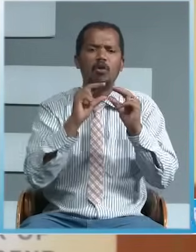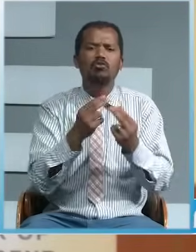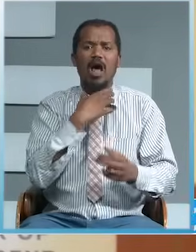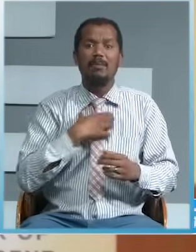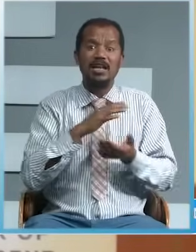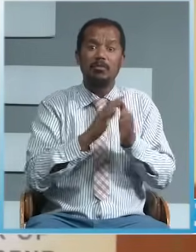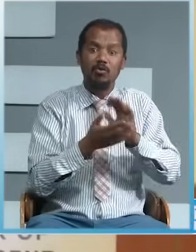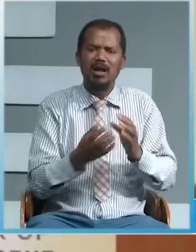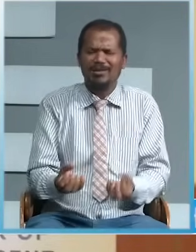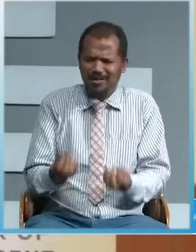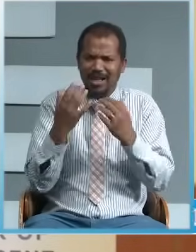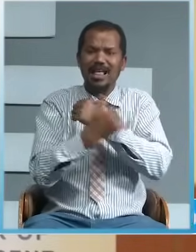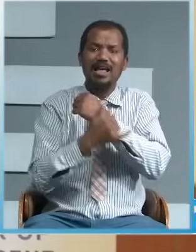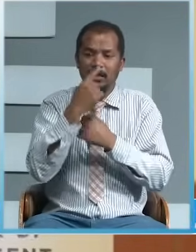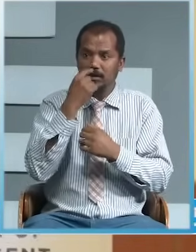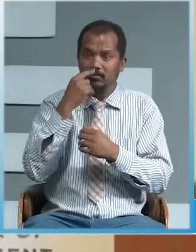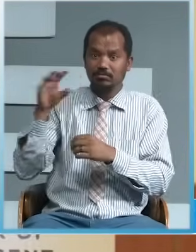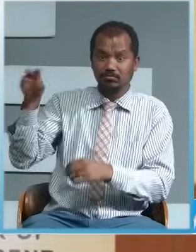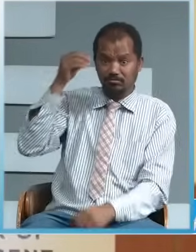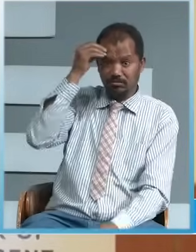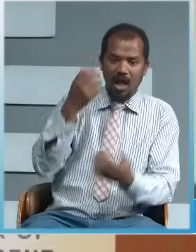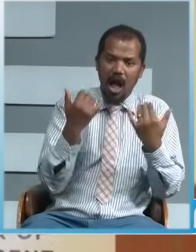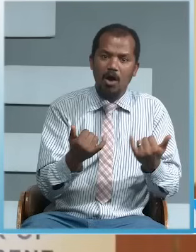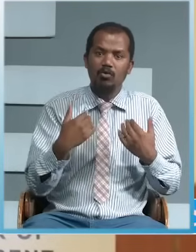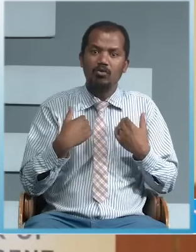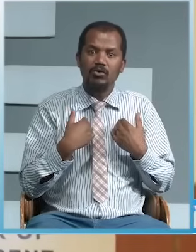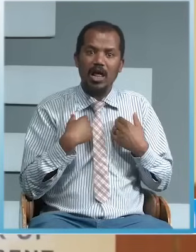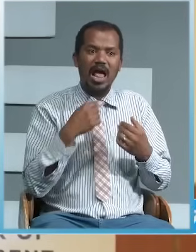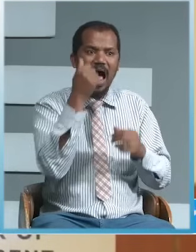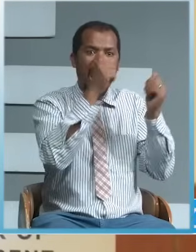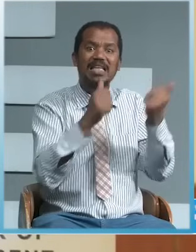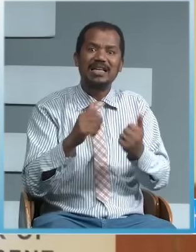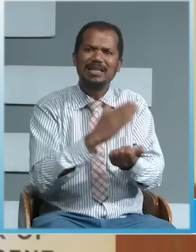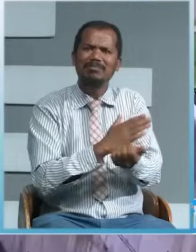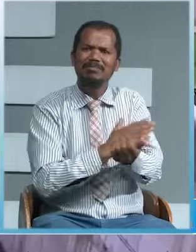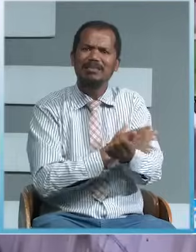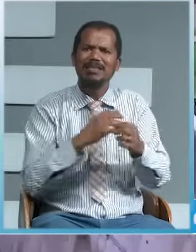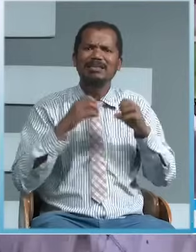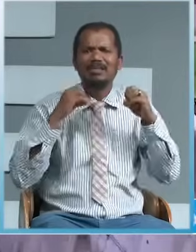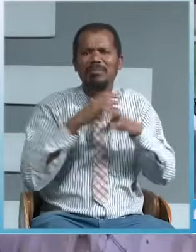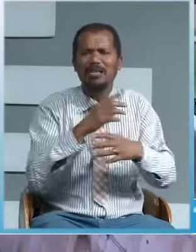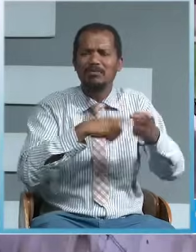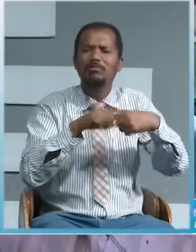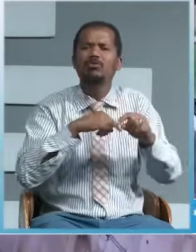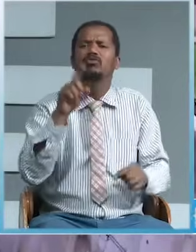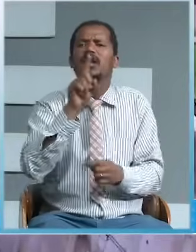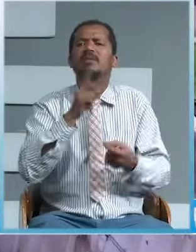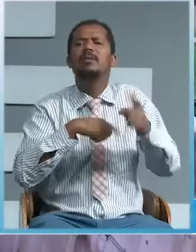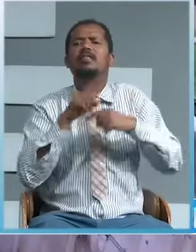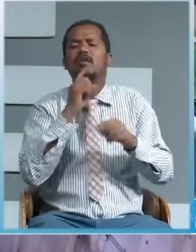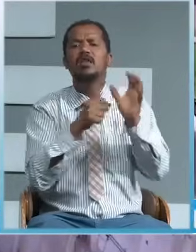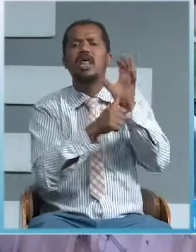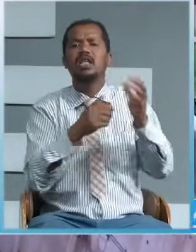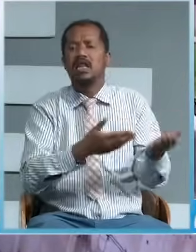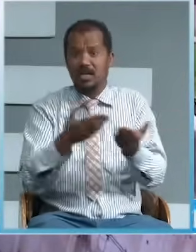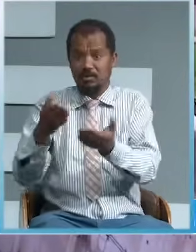አባል እንደመሆኗና ከበርካታ ሀገራት ልምድ እንደመቅሰሟ አሁን ላይ የአየር ንብረቷ ከመሻሻል ይልቅ እየተበከለ መምጣቱ ከምን የመጣ ነው በሚል